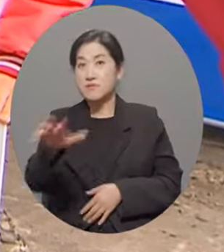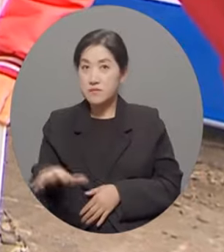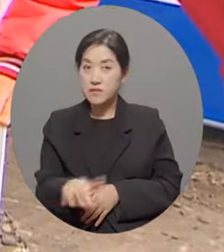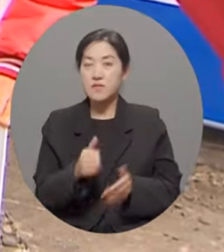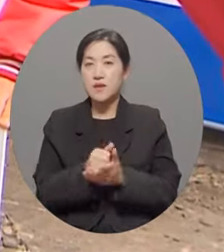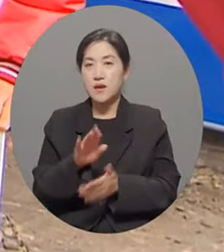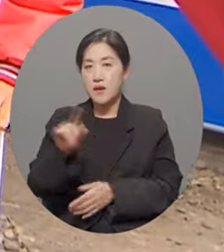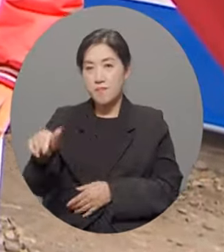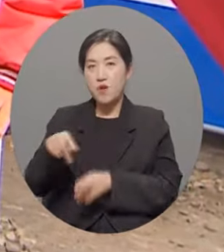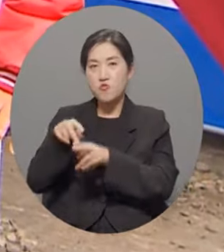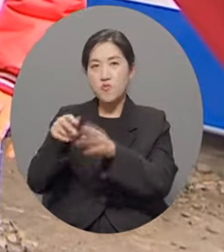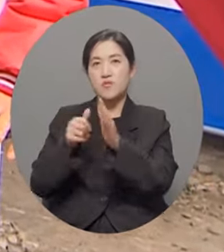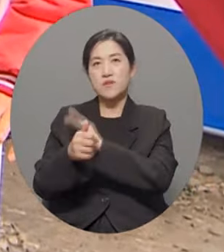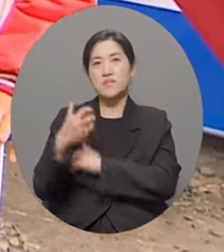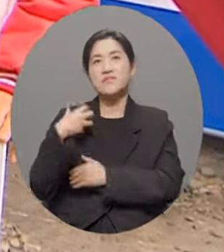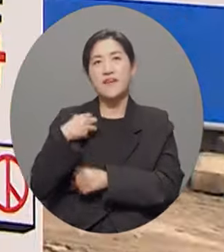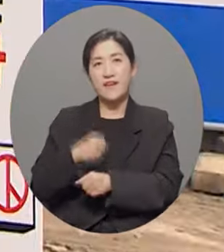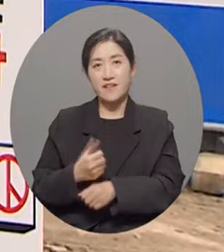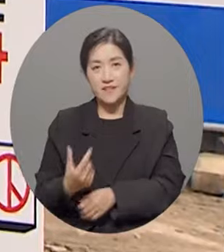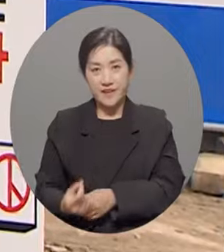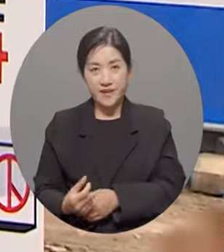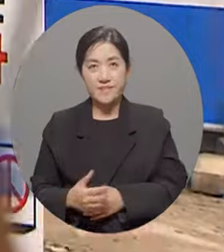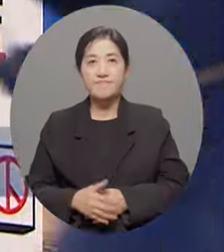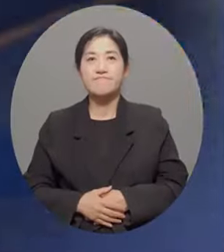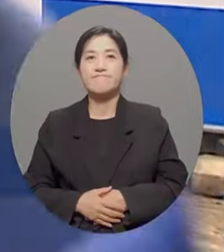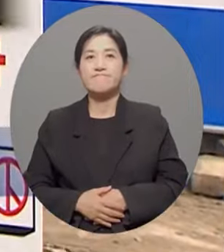박 후보가 대변할 시민들입니다.